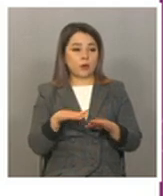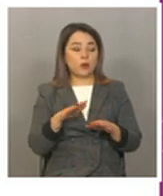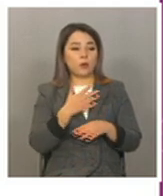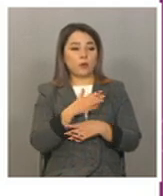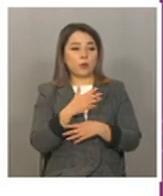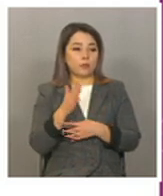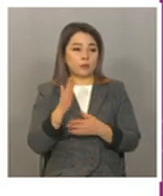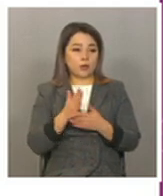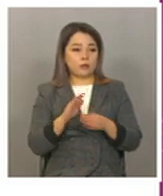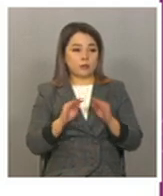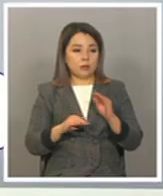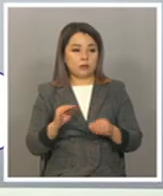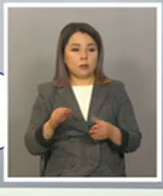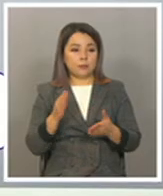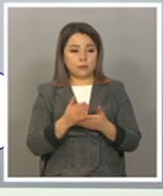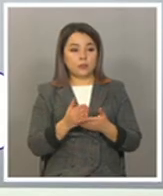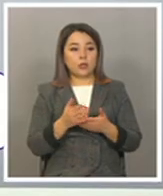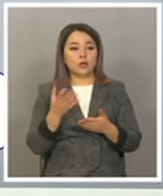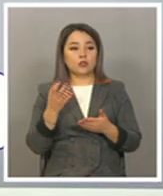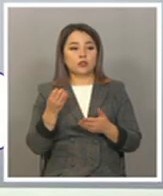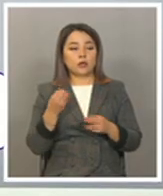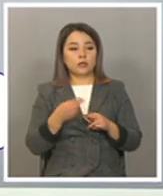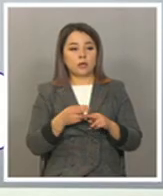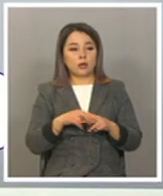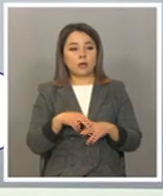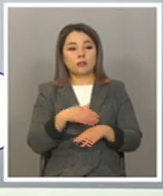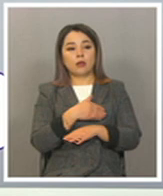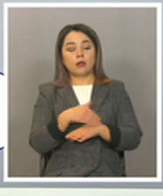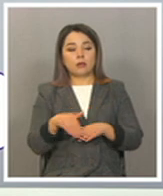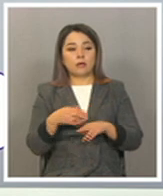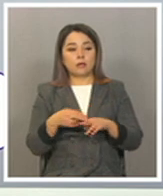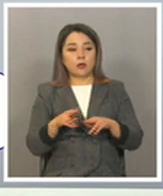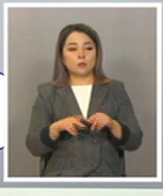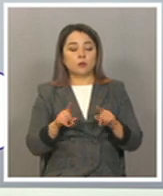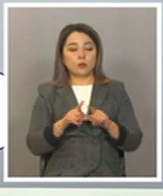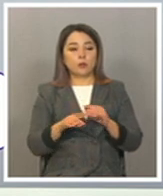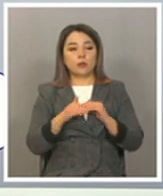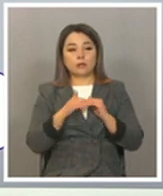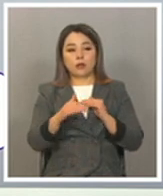дала зонасы және дала зонасы, одан оңтүстікте